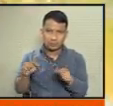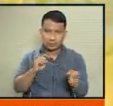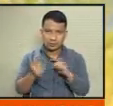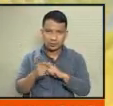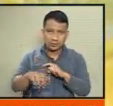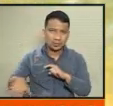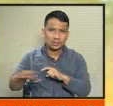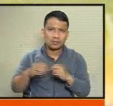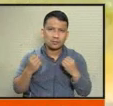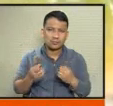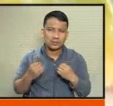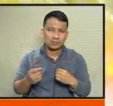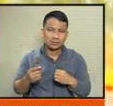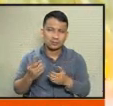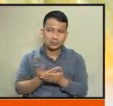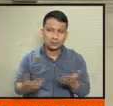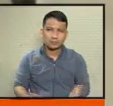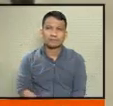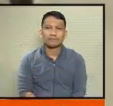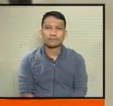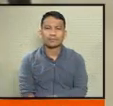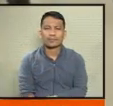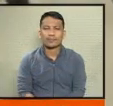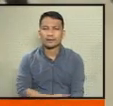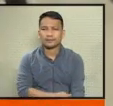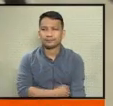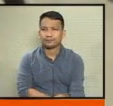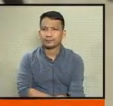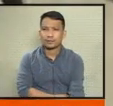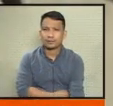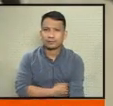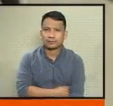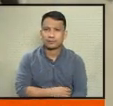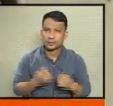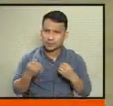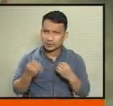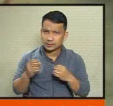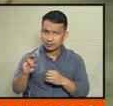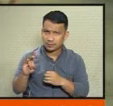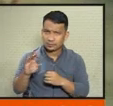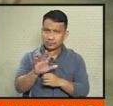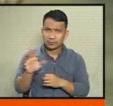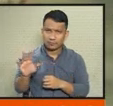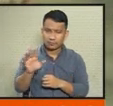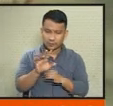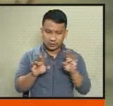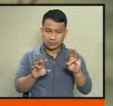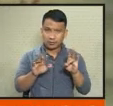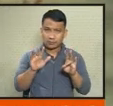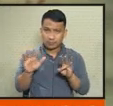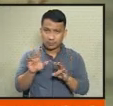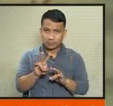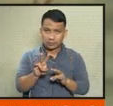sa napakaraming bagay. After 1754, kung kailan 6 na buwang sumabog ang bulkan, ang Lake Taal na